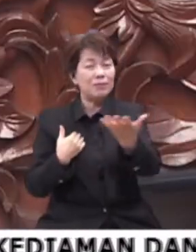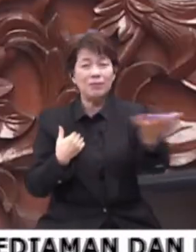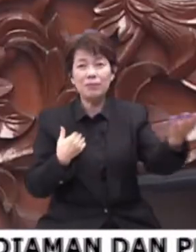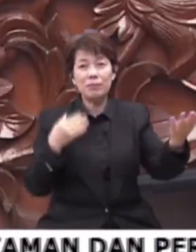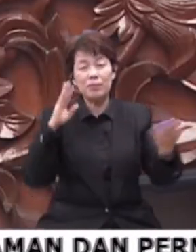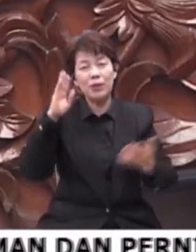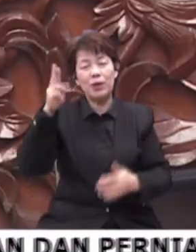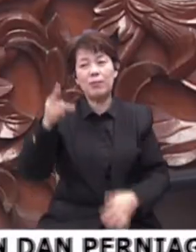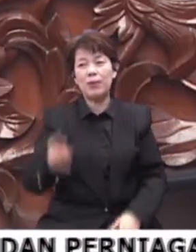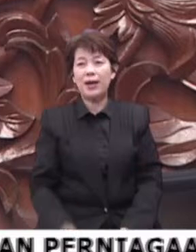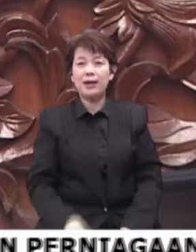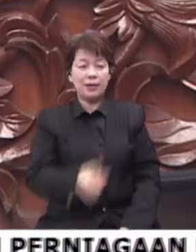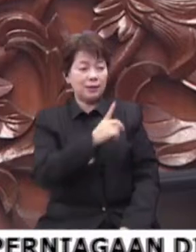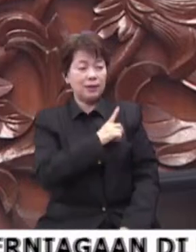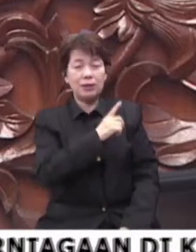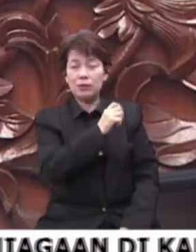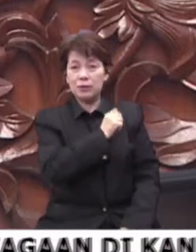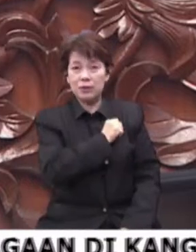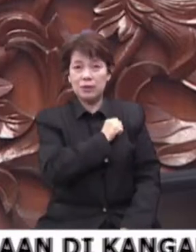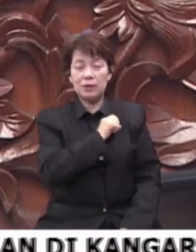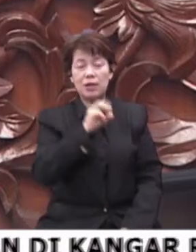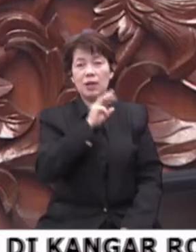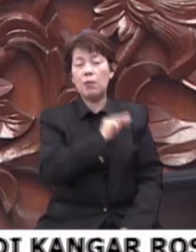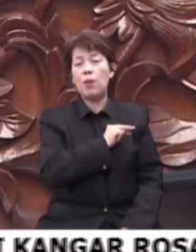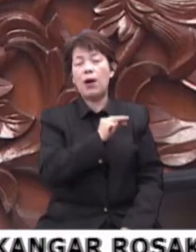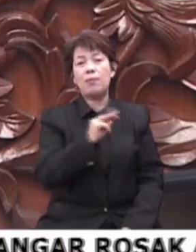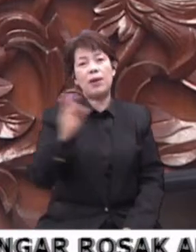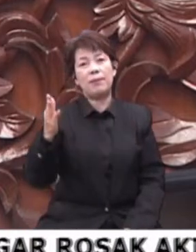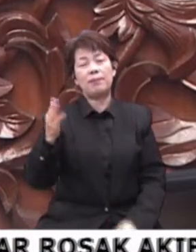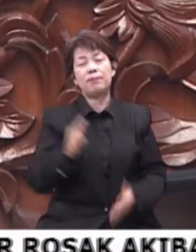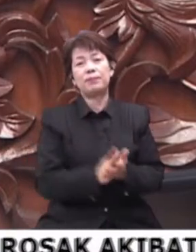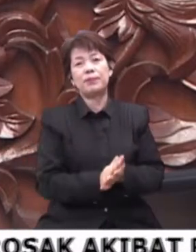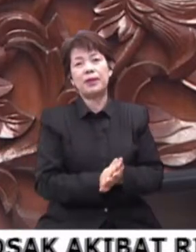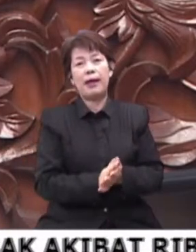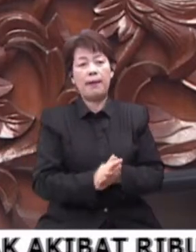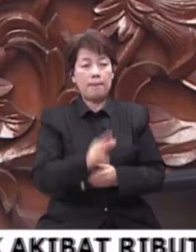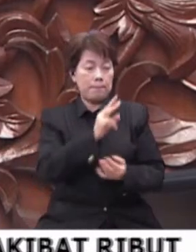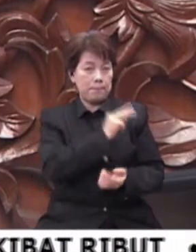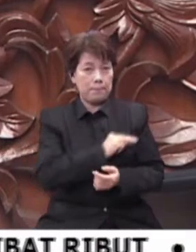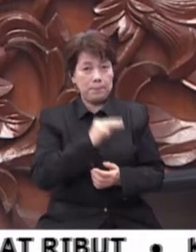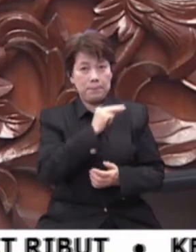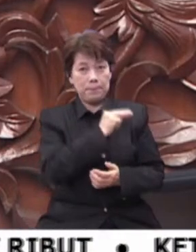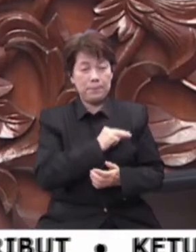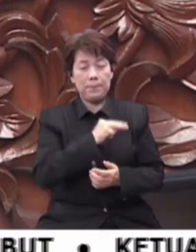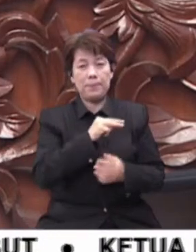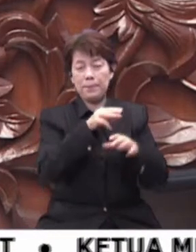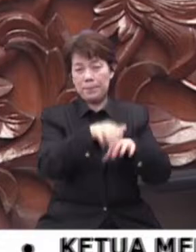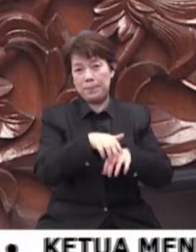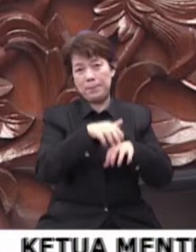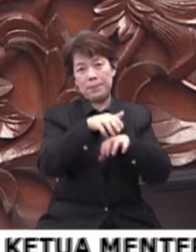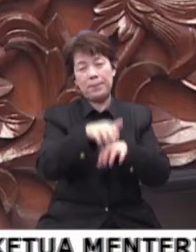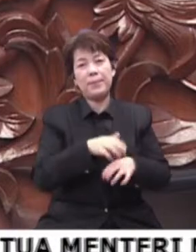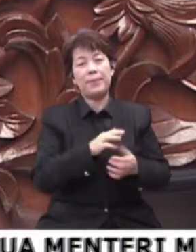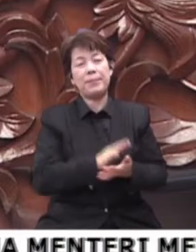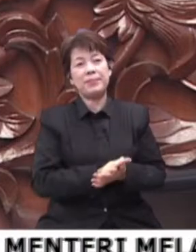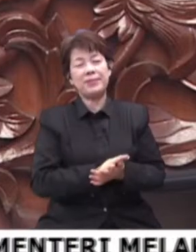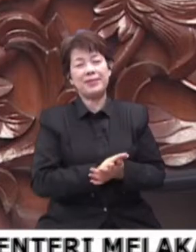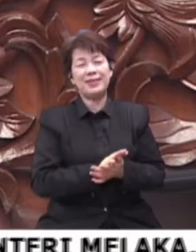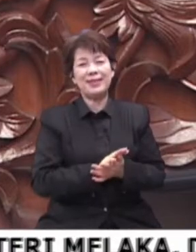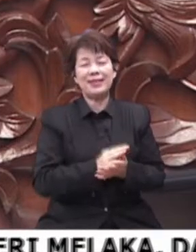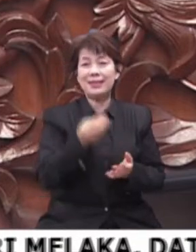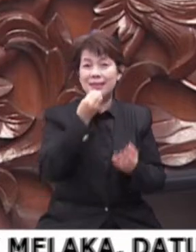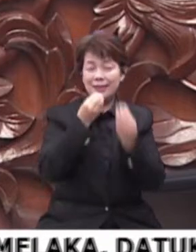yaitu Sri Haji Muhammad bin Abu Menteri Pertanian dan ketajaman makanan